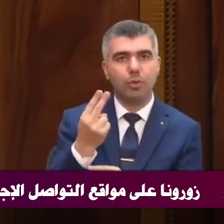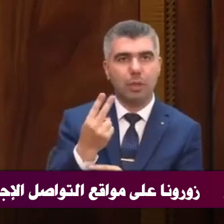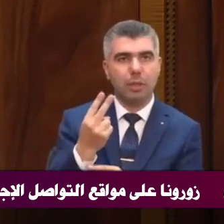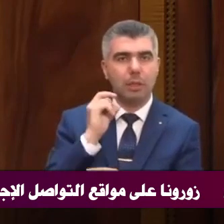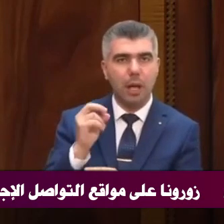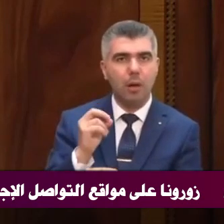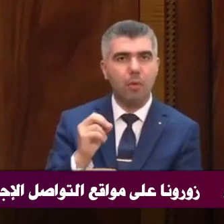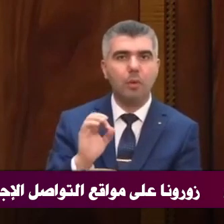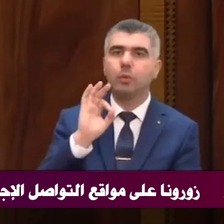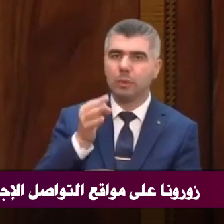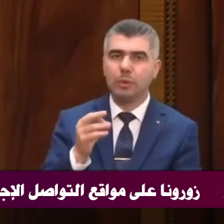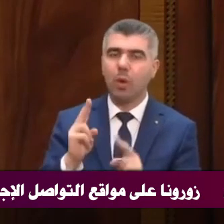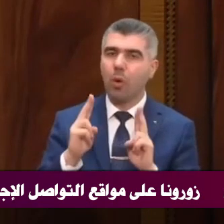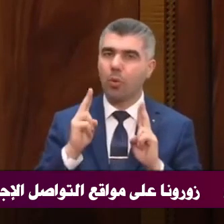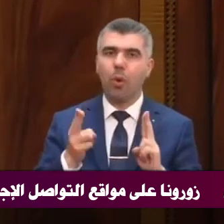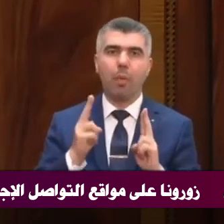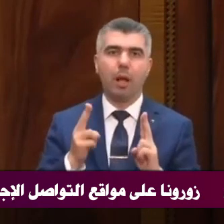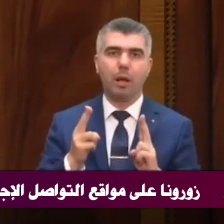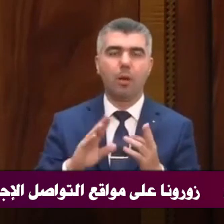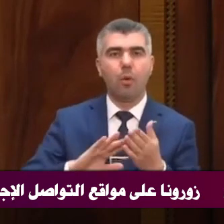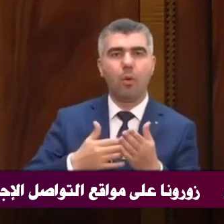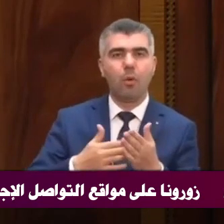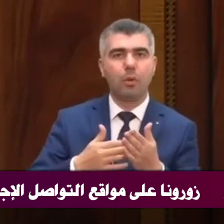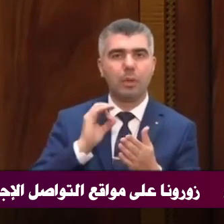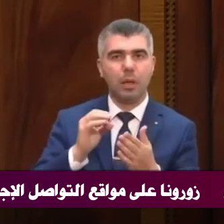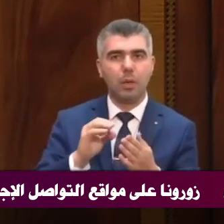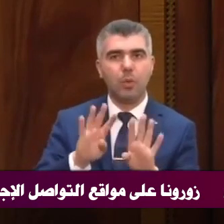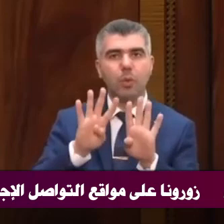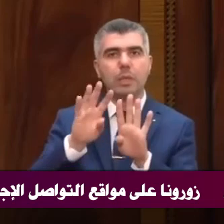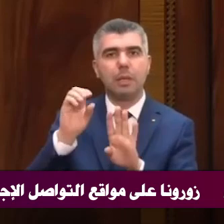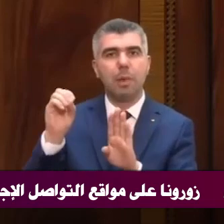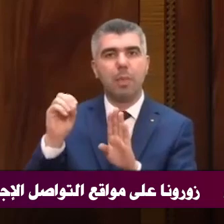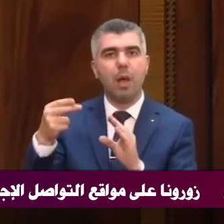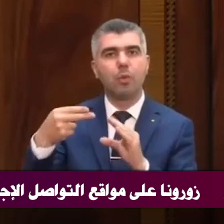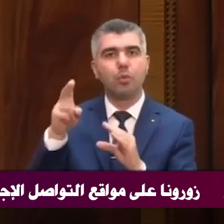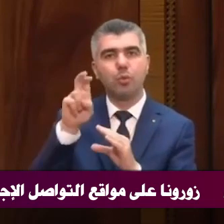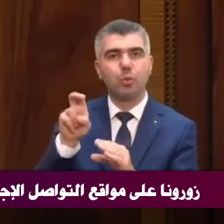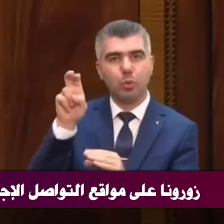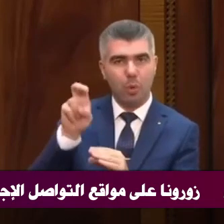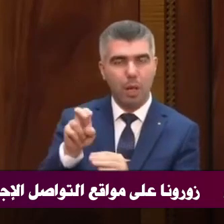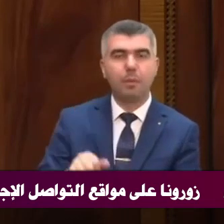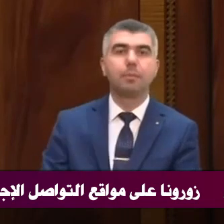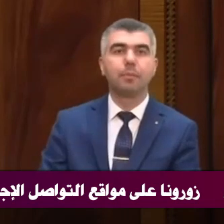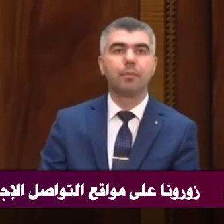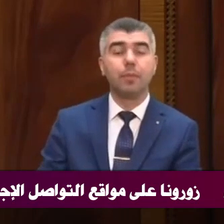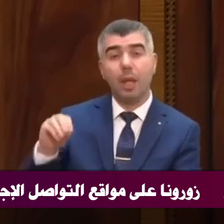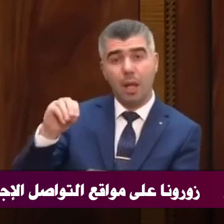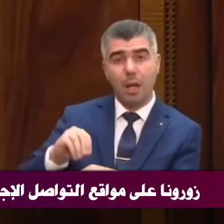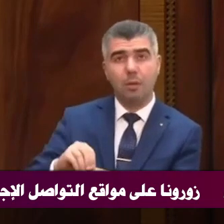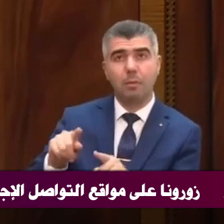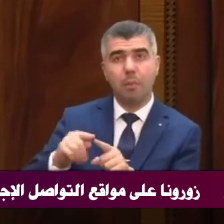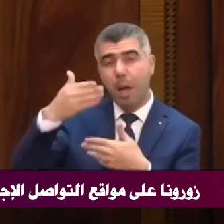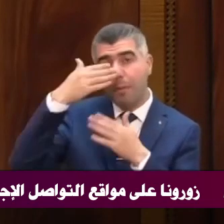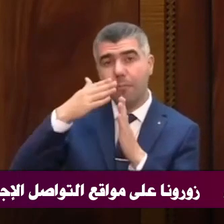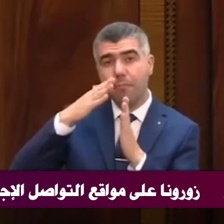كافية حسب توقعات نتاع 800 دولار. وفيما يخص عائدات المغاربة المقيمين